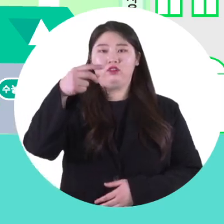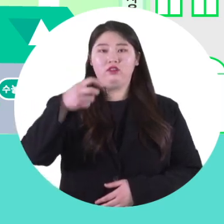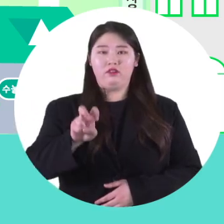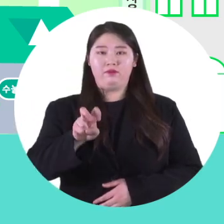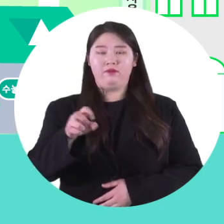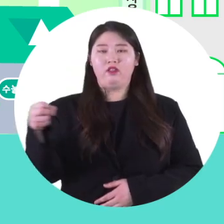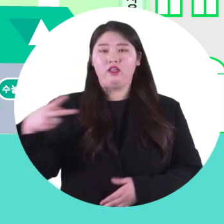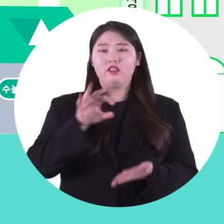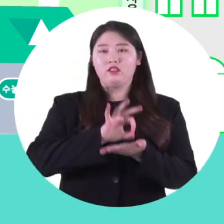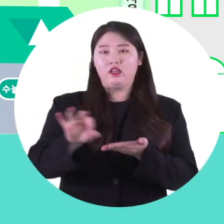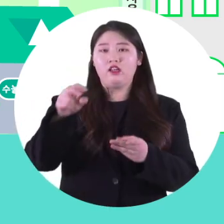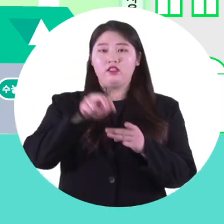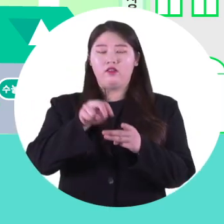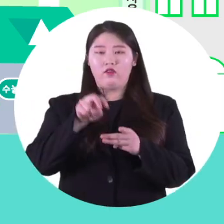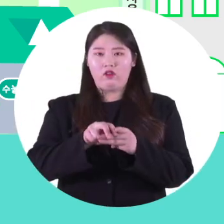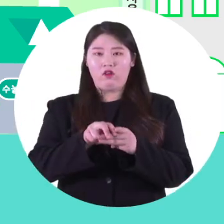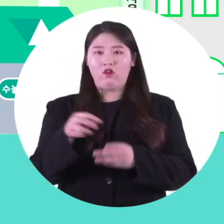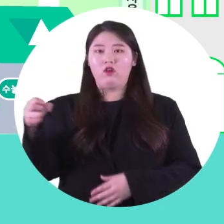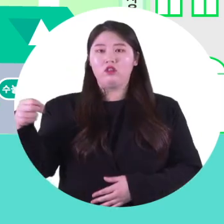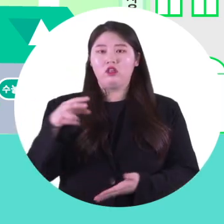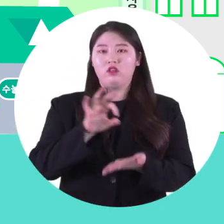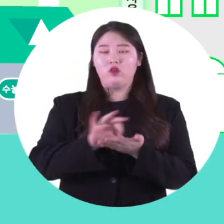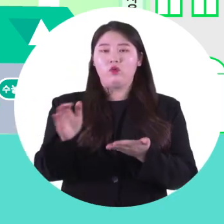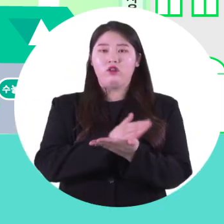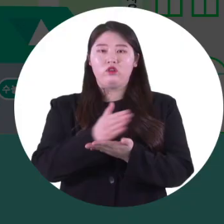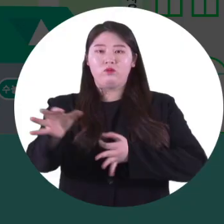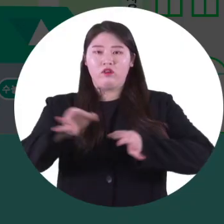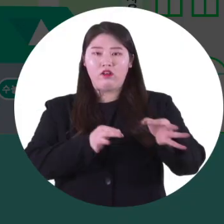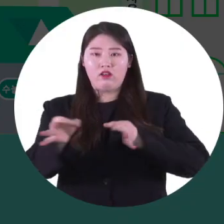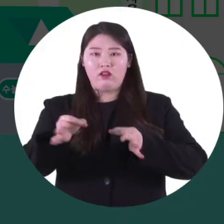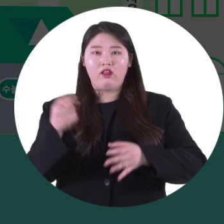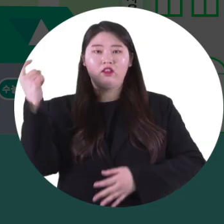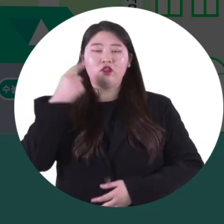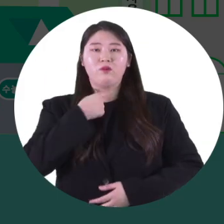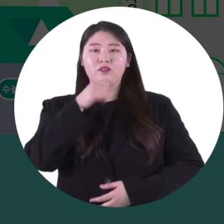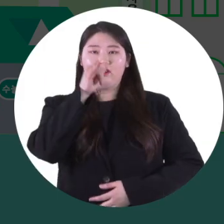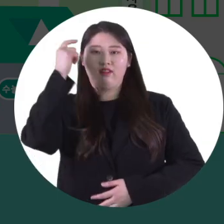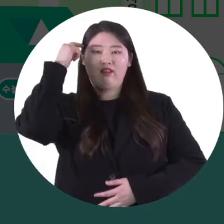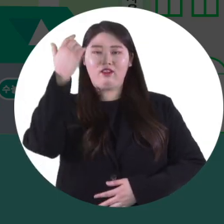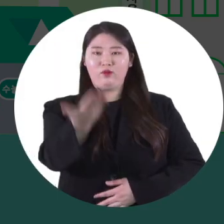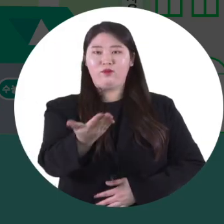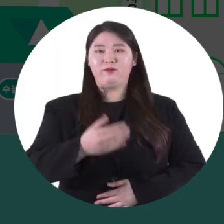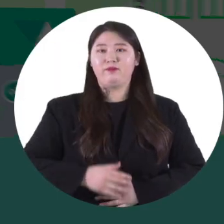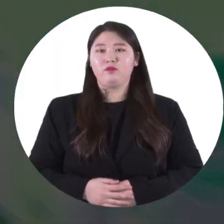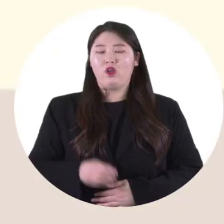순우름 리사이클링 센터 재사용 나눔 가게 들어보셨나요?